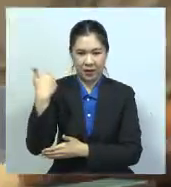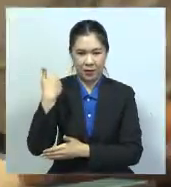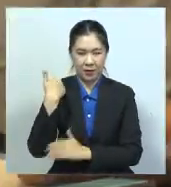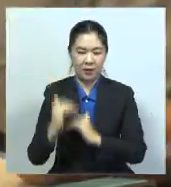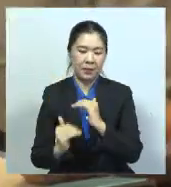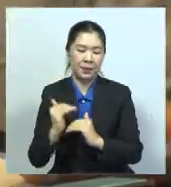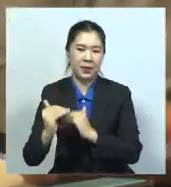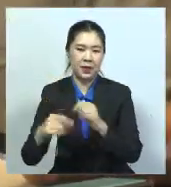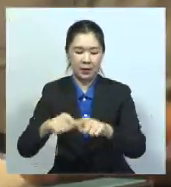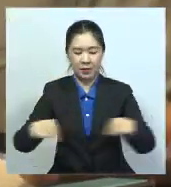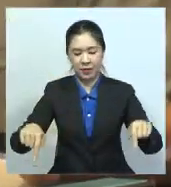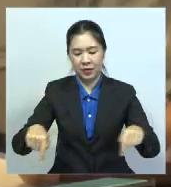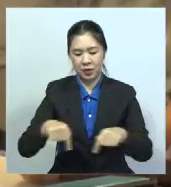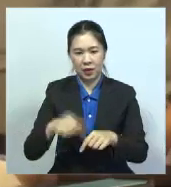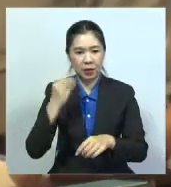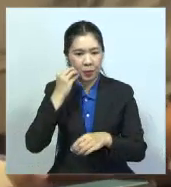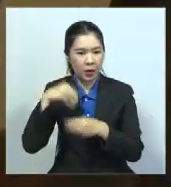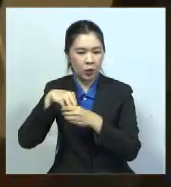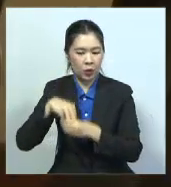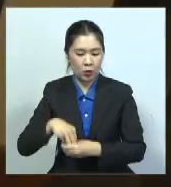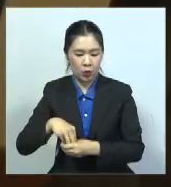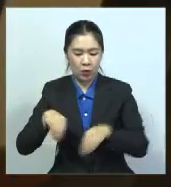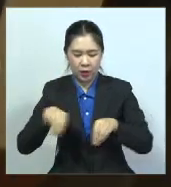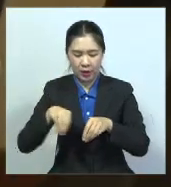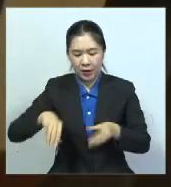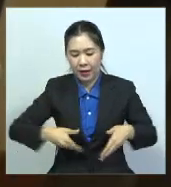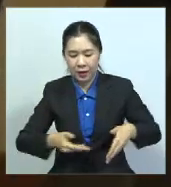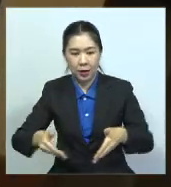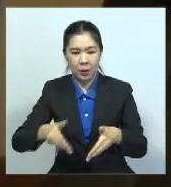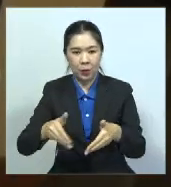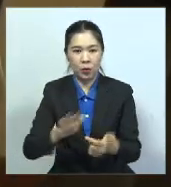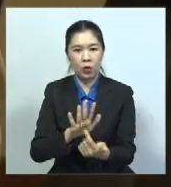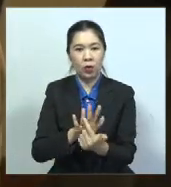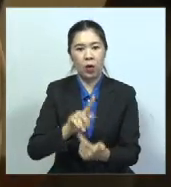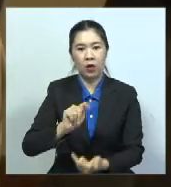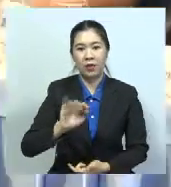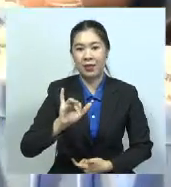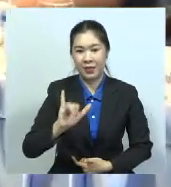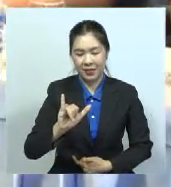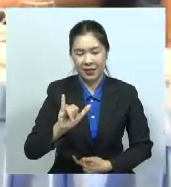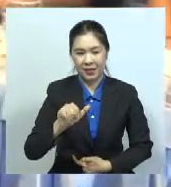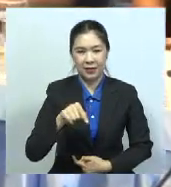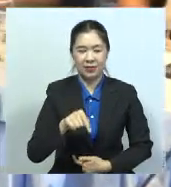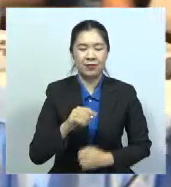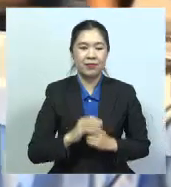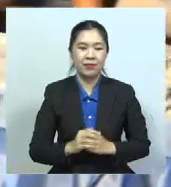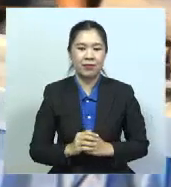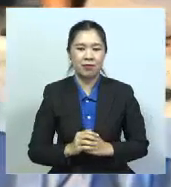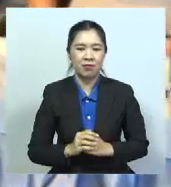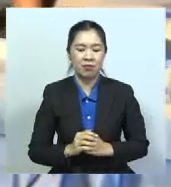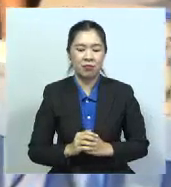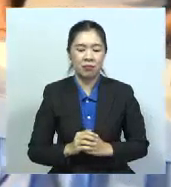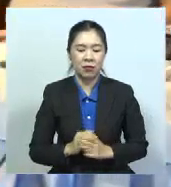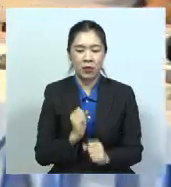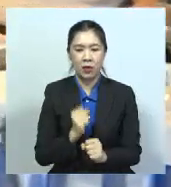การพัฒนาพื้นที่เพื่อการอยู่อาศัยในชุมชนคลองเตยหรือว่าสมาร์ทคอมมูนิตี้ในพื้นที่ท่าเรือคลองเตยให้เกิด